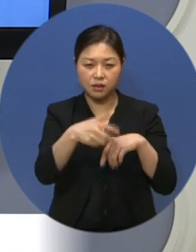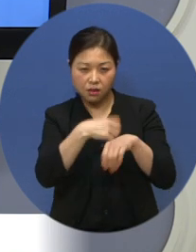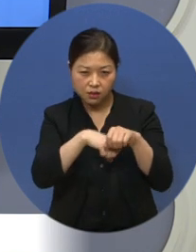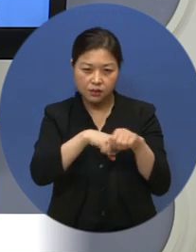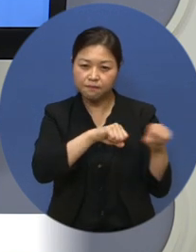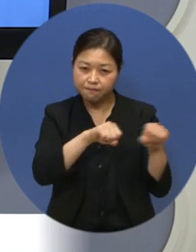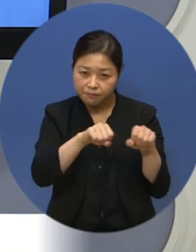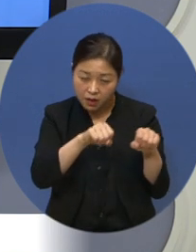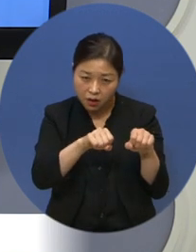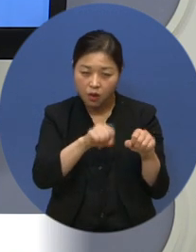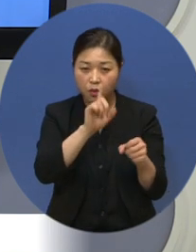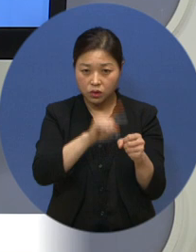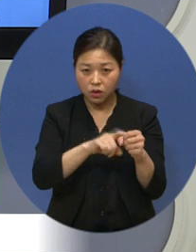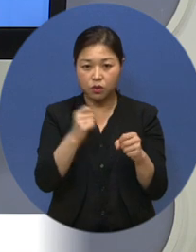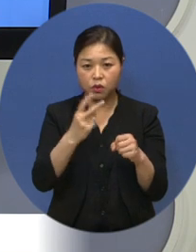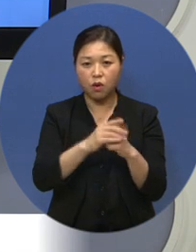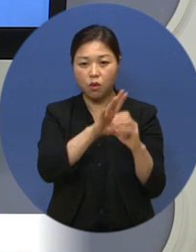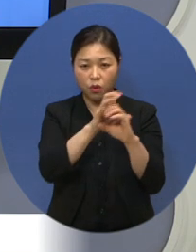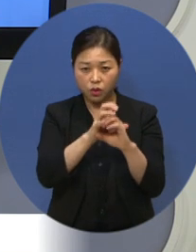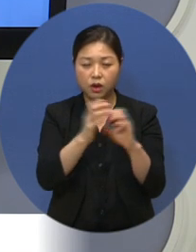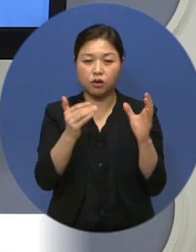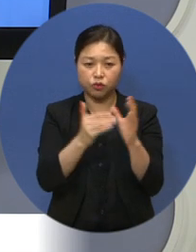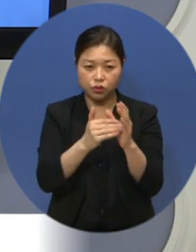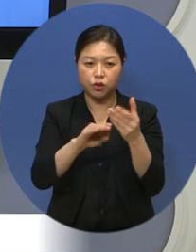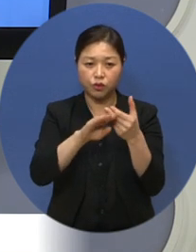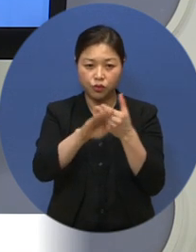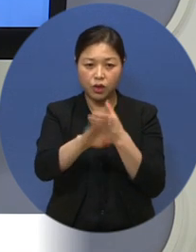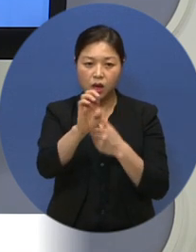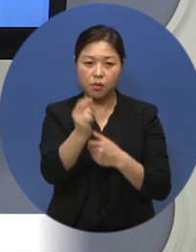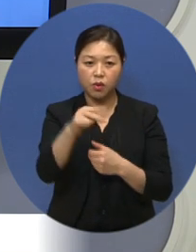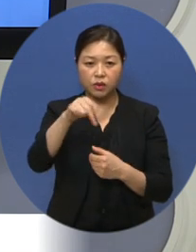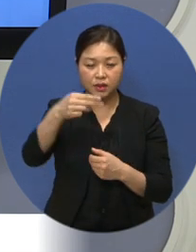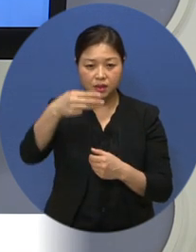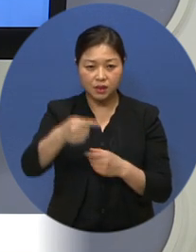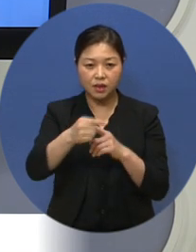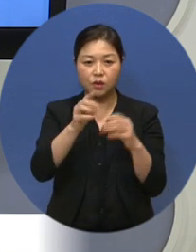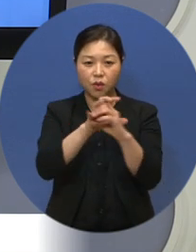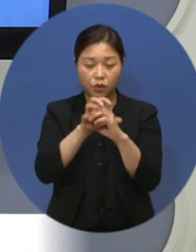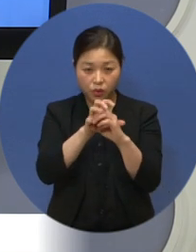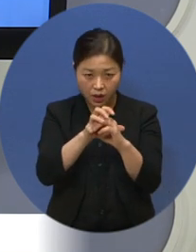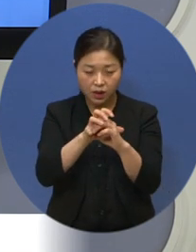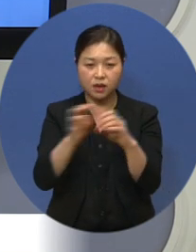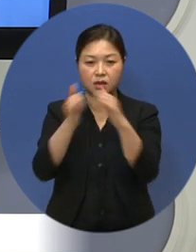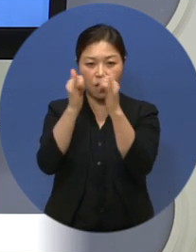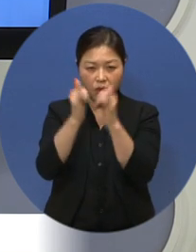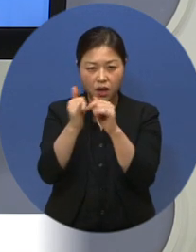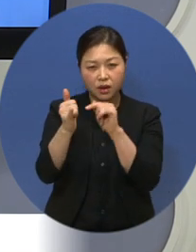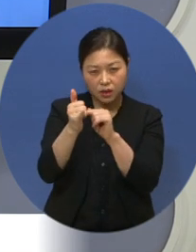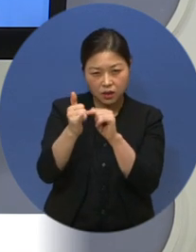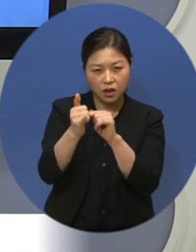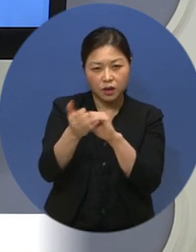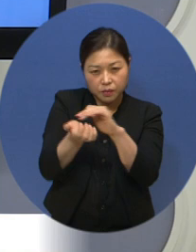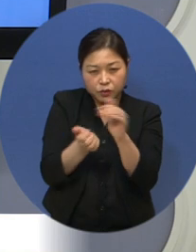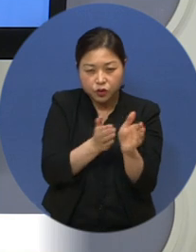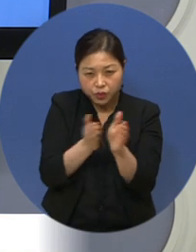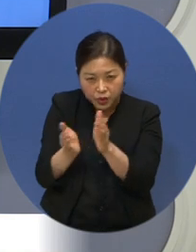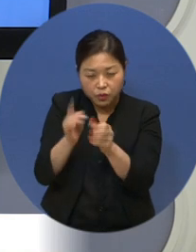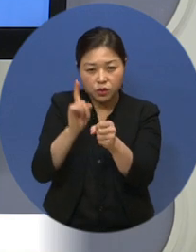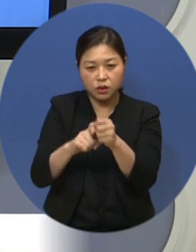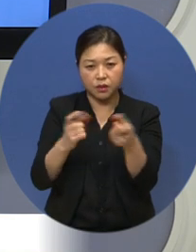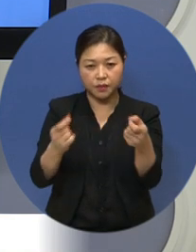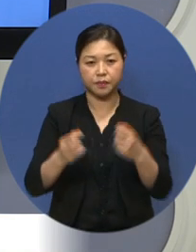동시에 코로나 2구 종식 이후 포스트 코로나 시대로의 전환을 준비하는 데 방점을 좋습니다